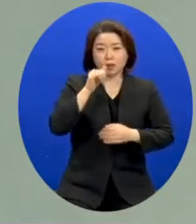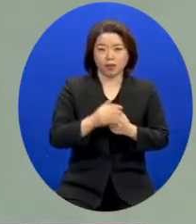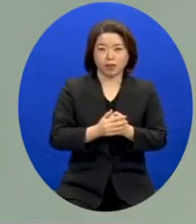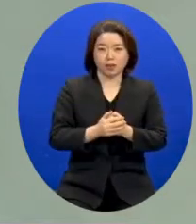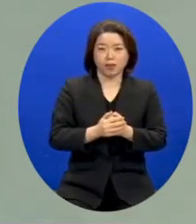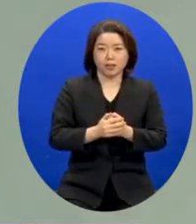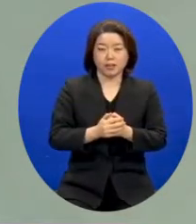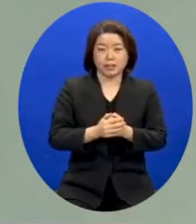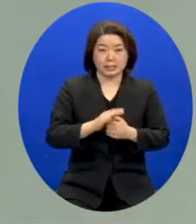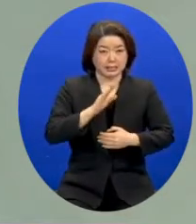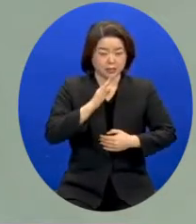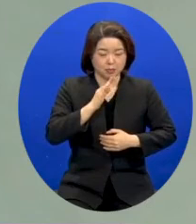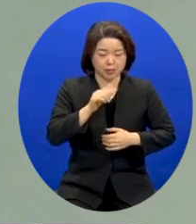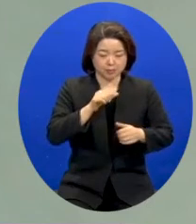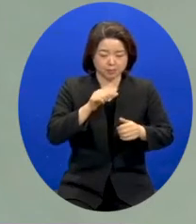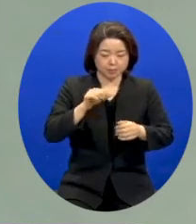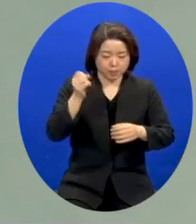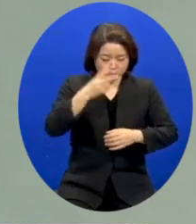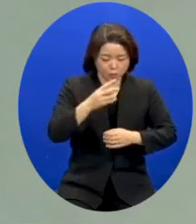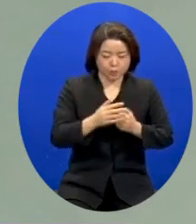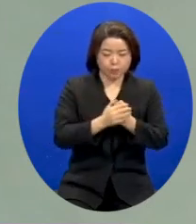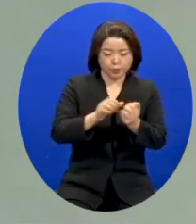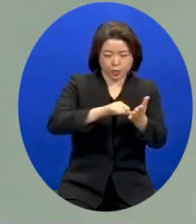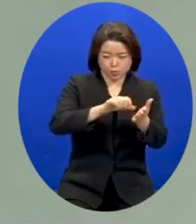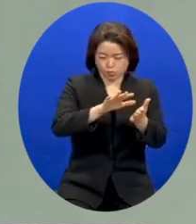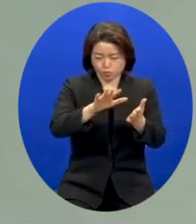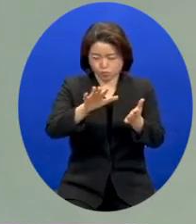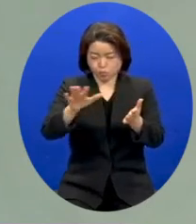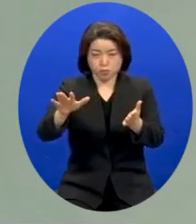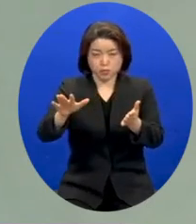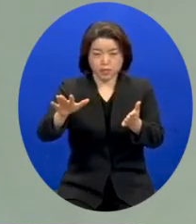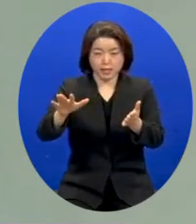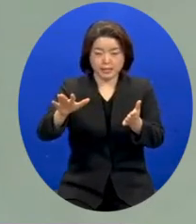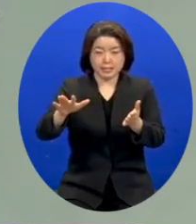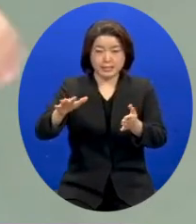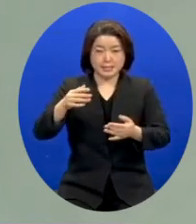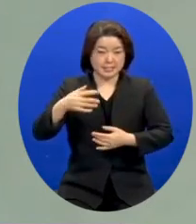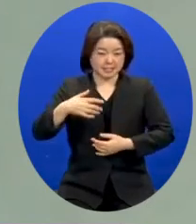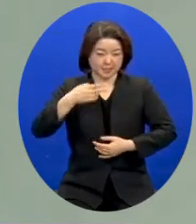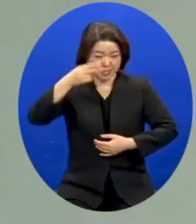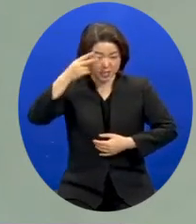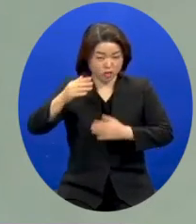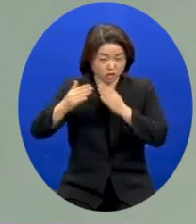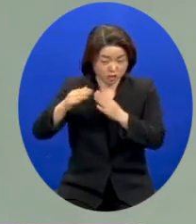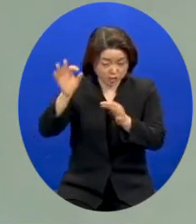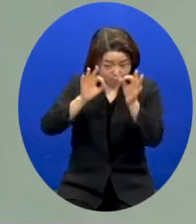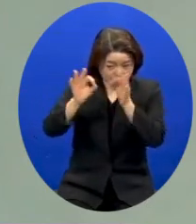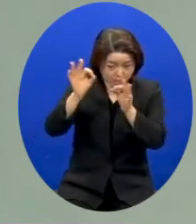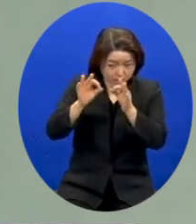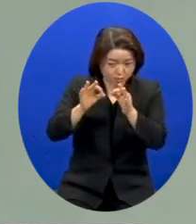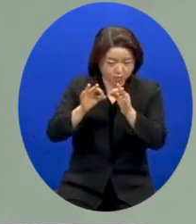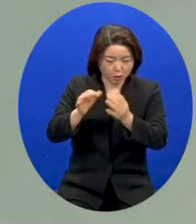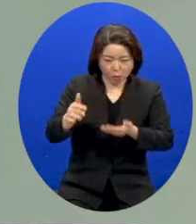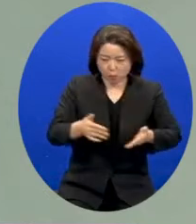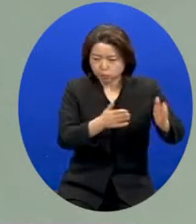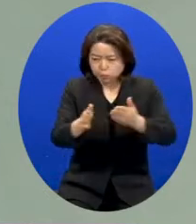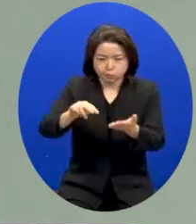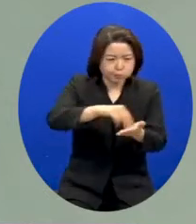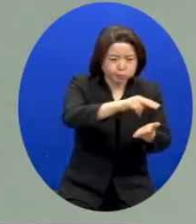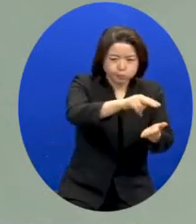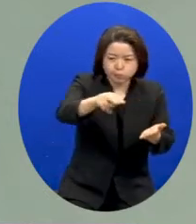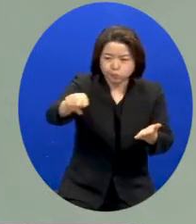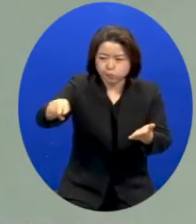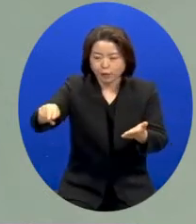정말 소문난 어떤 그런 유흥업소를 찾아가는데 길을 잃어버리고 한참을 헤매고 다니면서